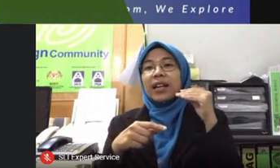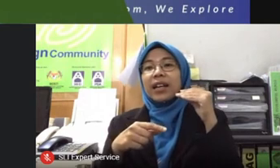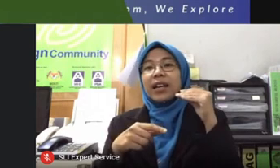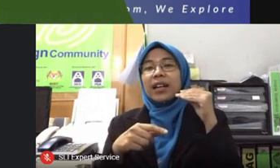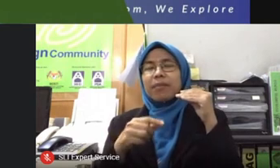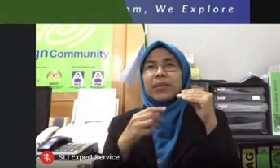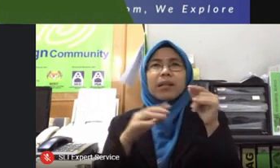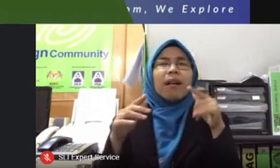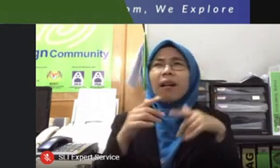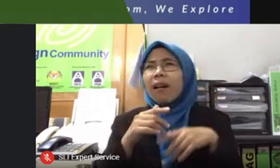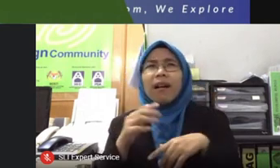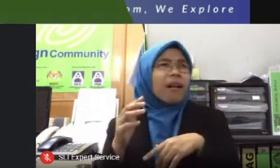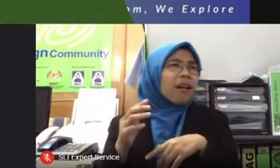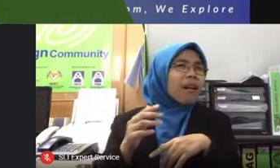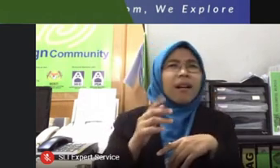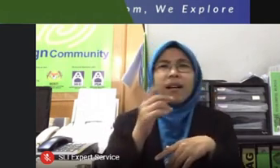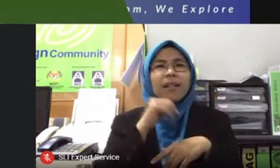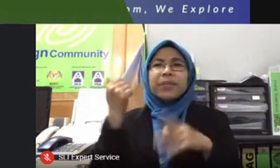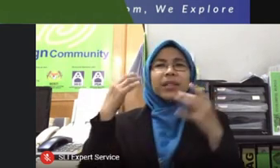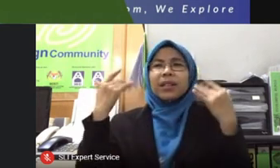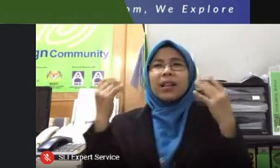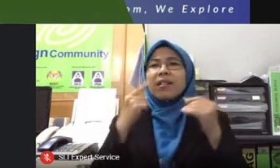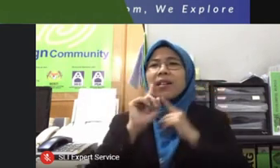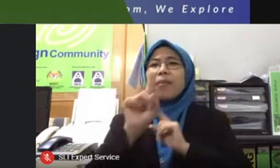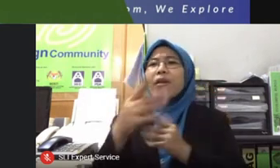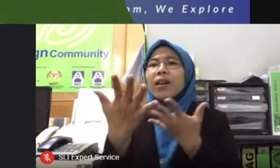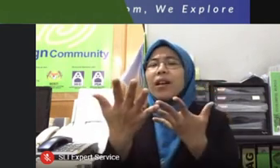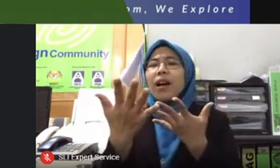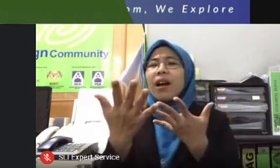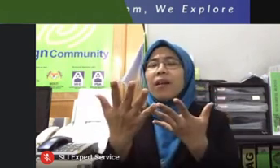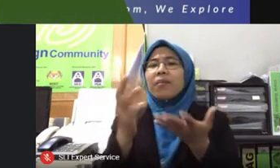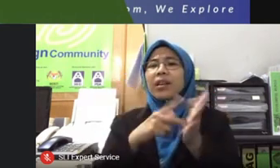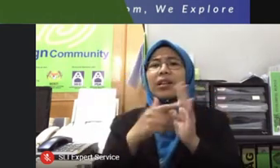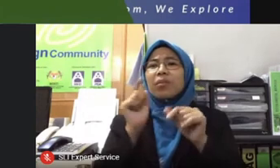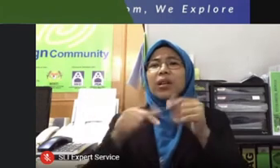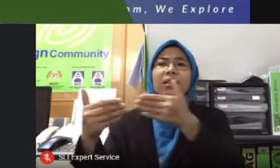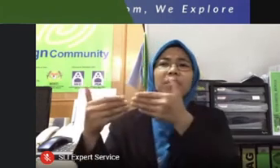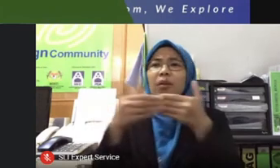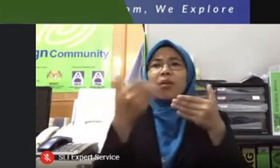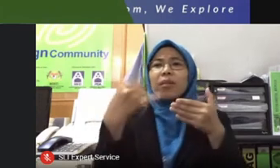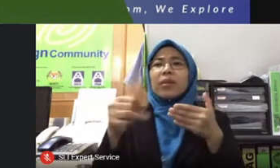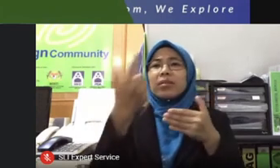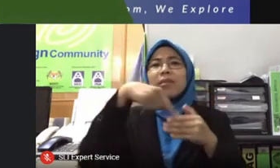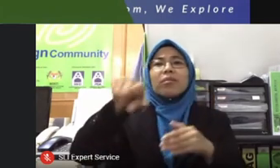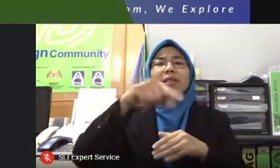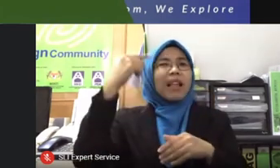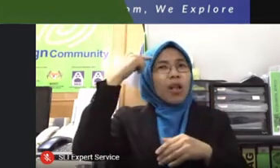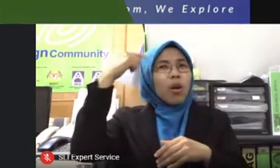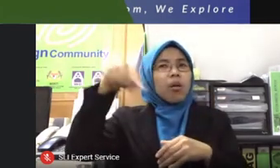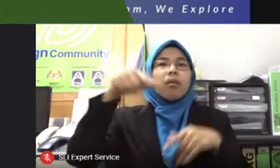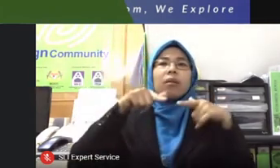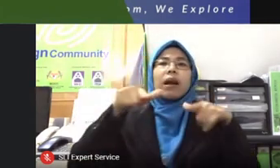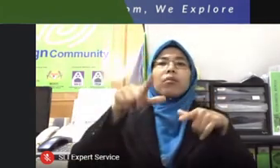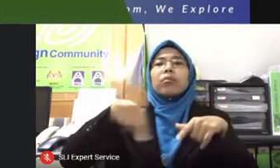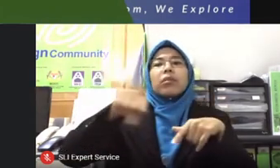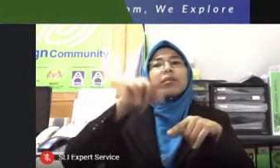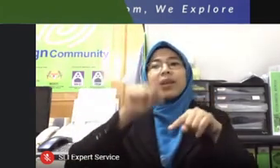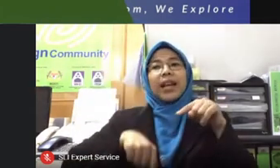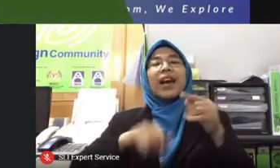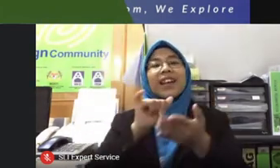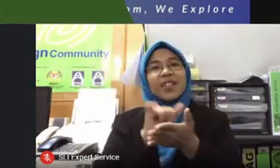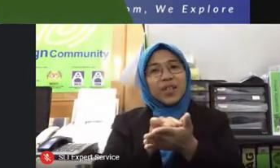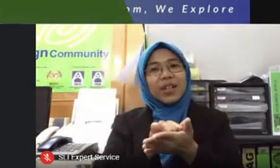Kri. Jadi kri kat situ, kita pun tak boleh nak teruskan. Kita pun dah nak follow up. Jadi itu yang menyebabkan kita